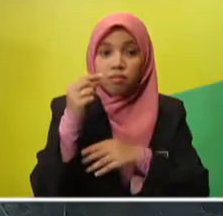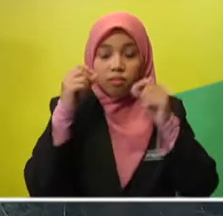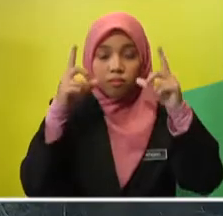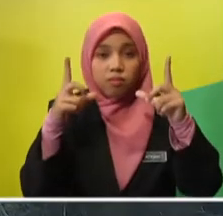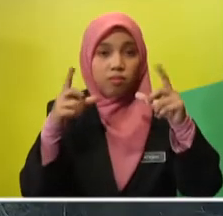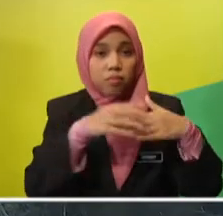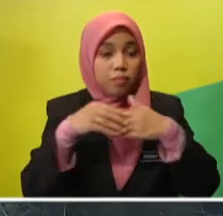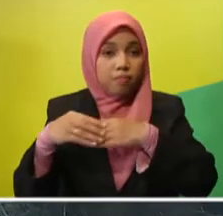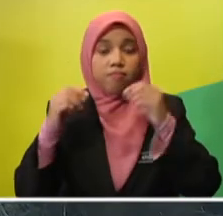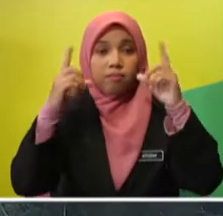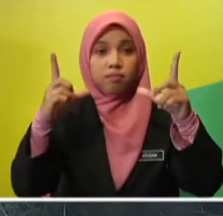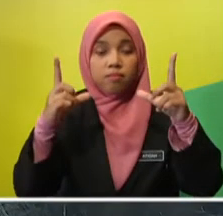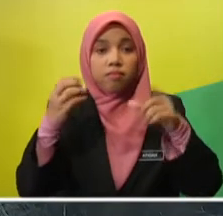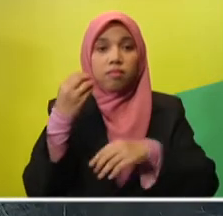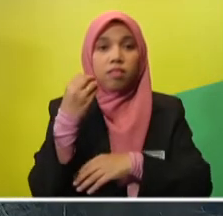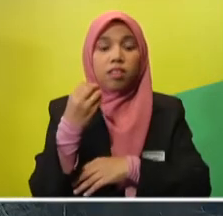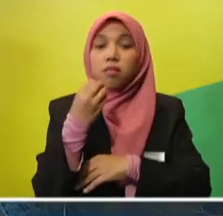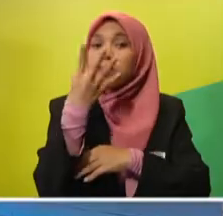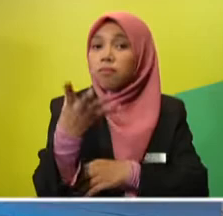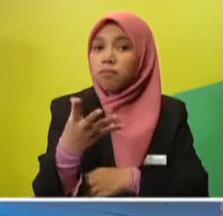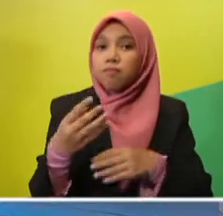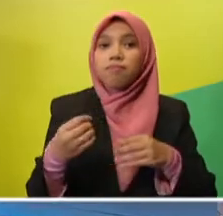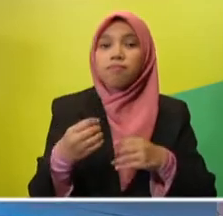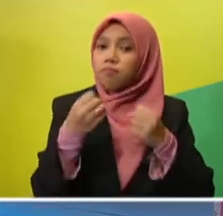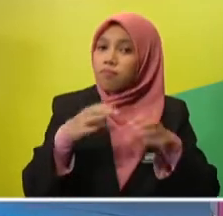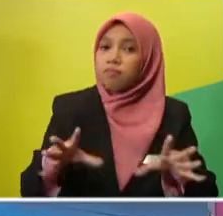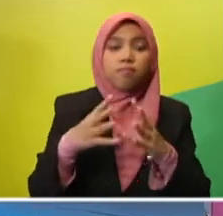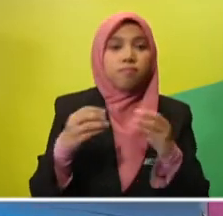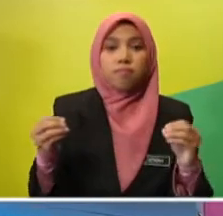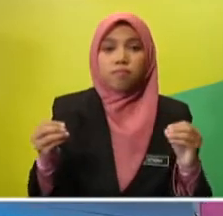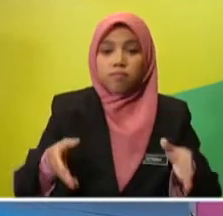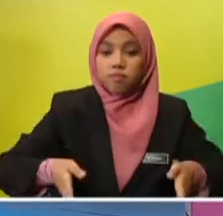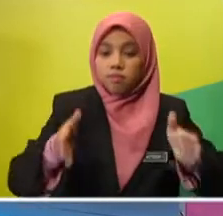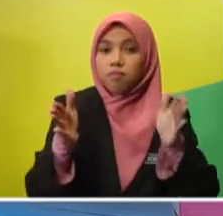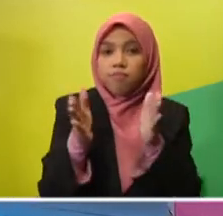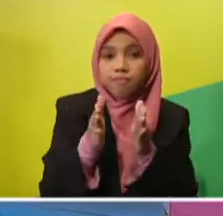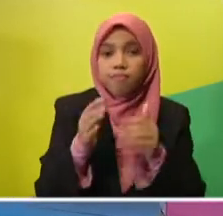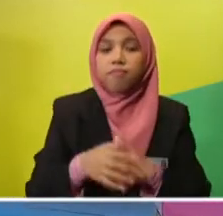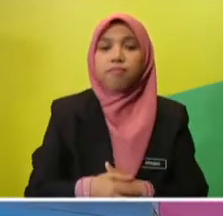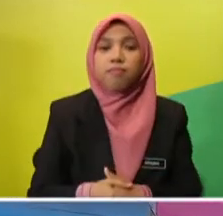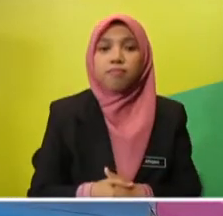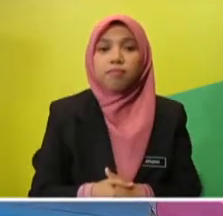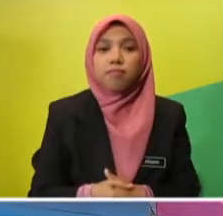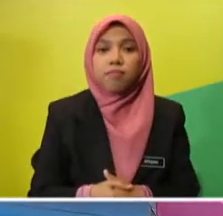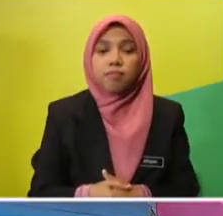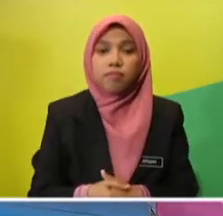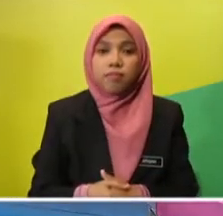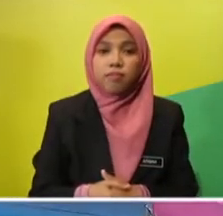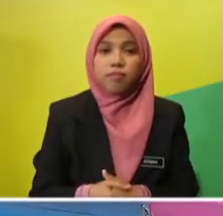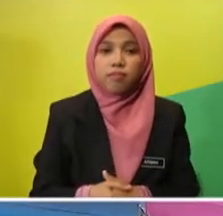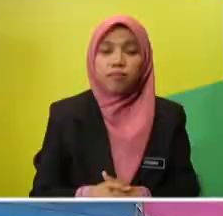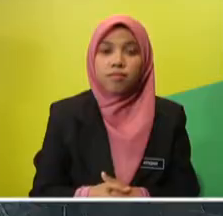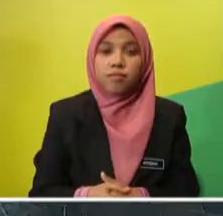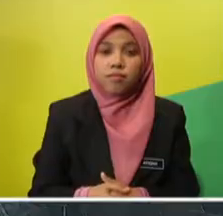ke tempat asal. Setengah setengah langkah ke belakang. Yes. Faham, cikgu? Okey. Difaham? Baik. Okay.